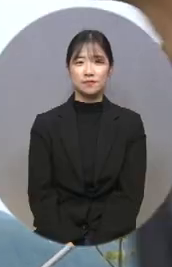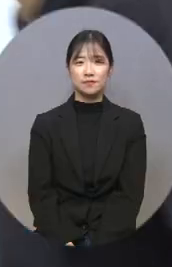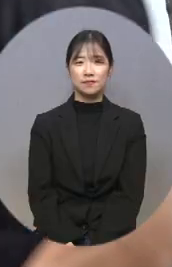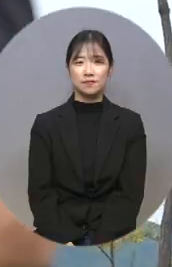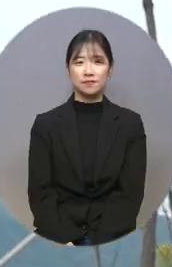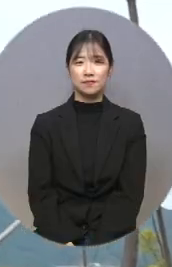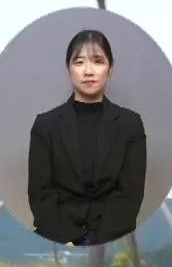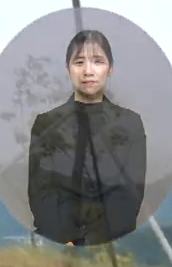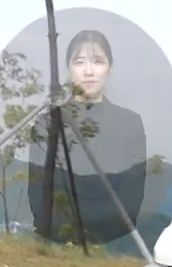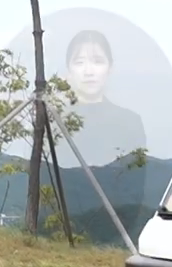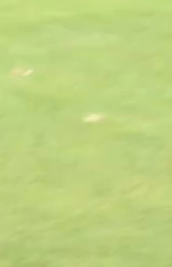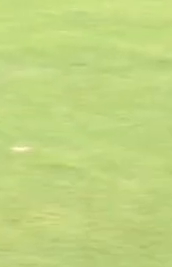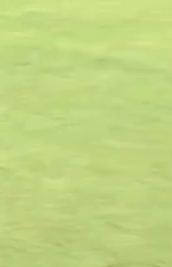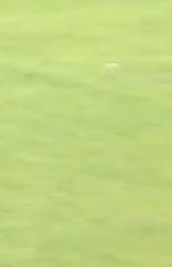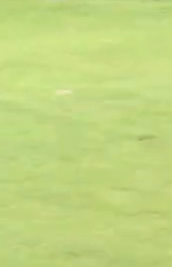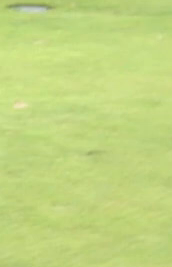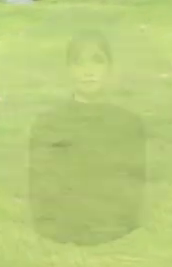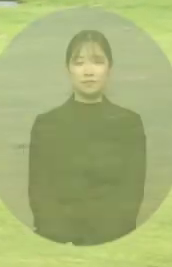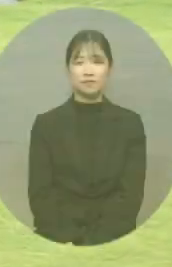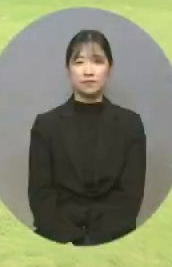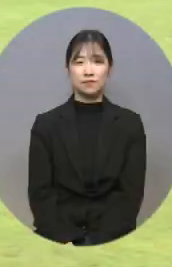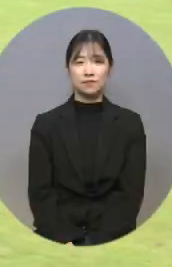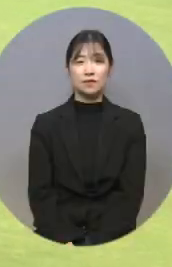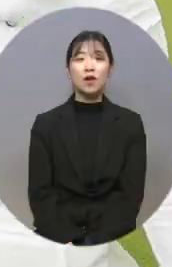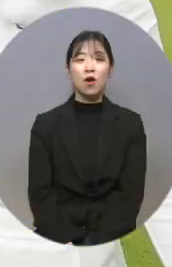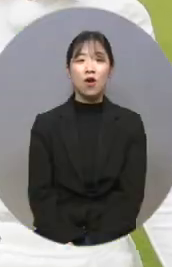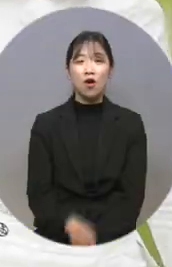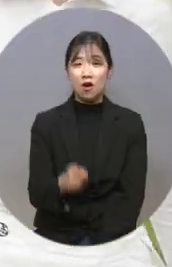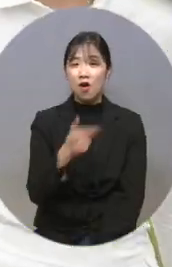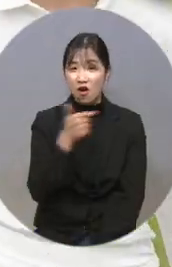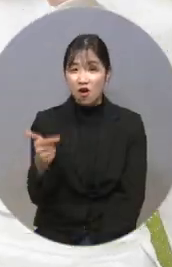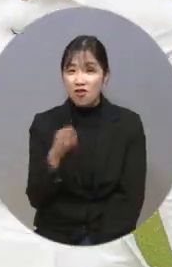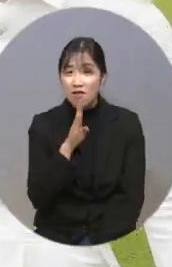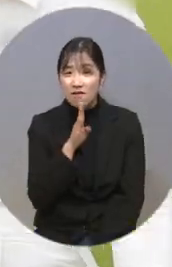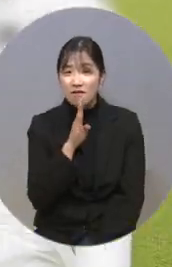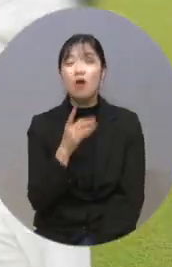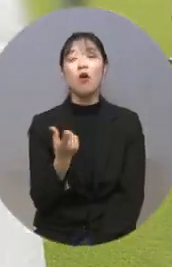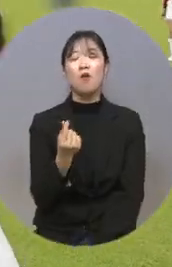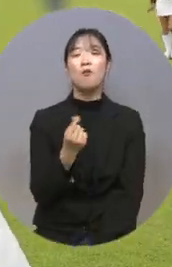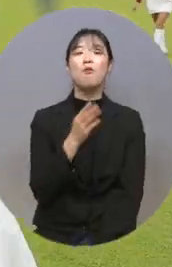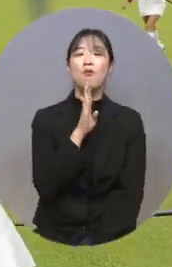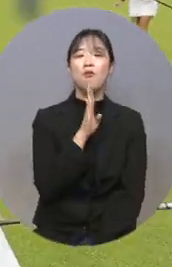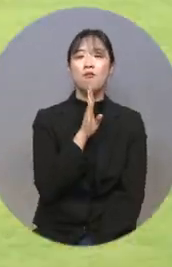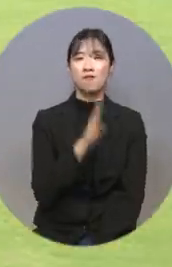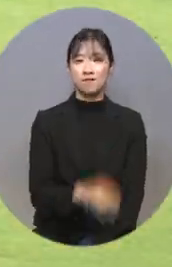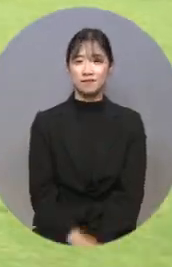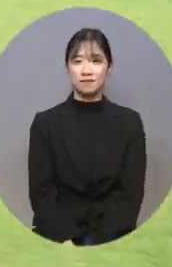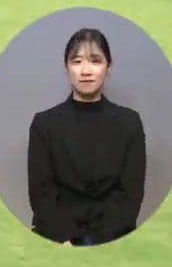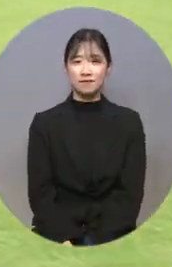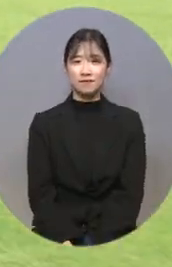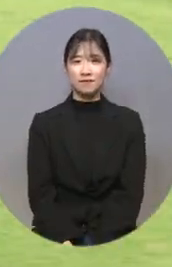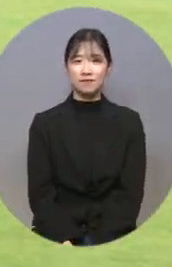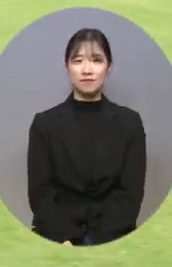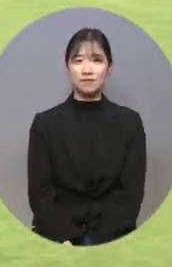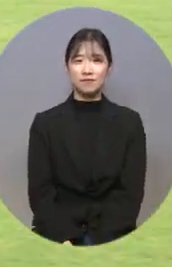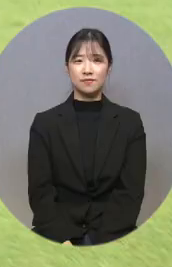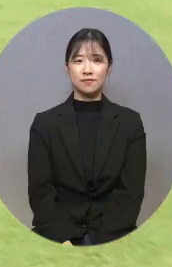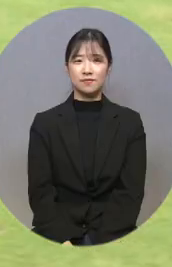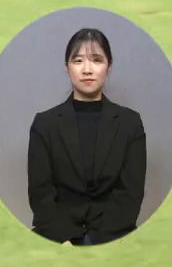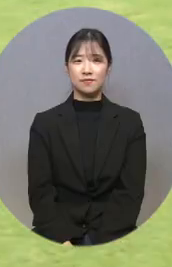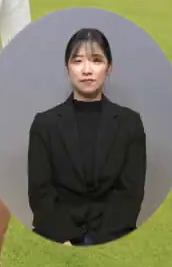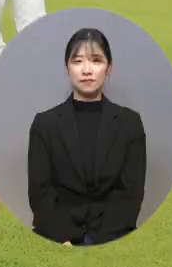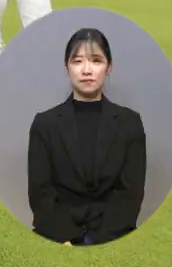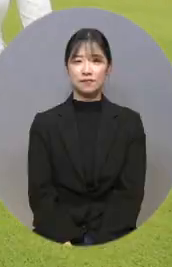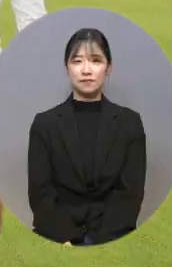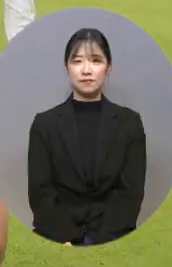아니야, 컸을 거야. 그죠, 오빠? 컸어요, 컸어. 그죠? 아!